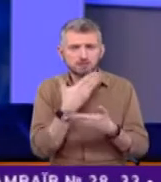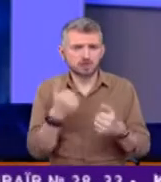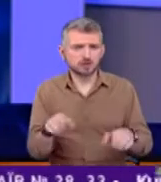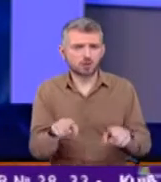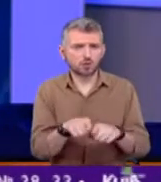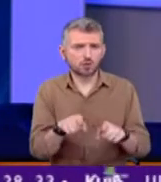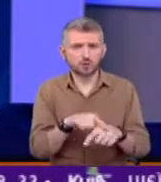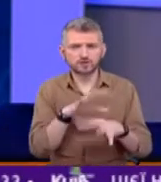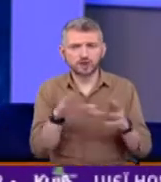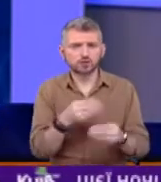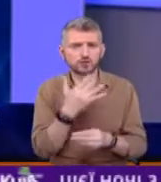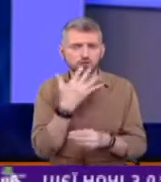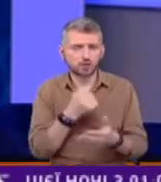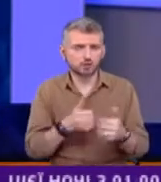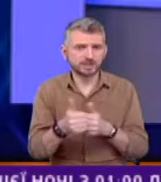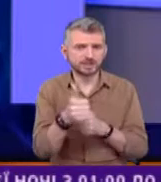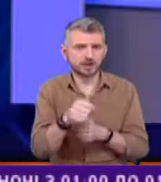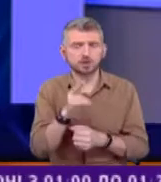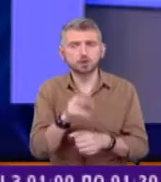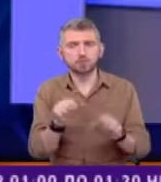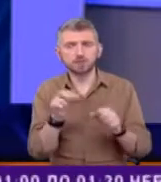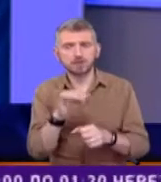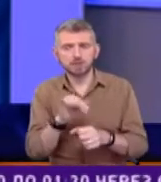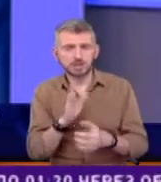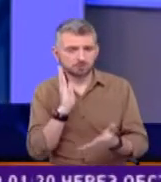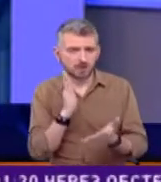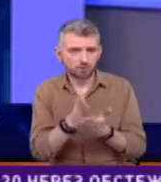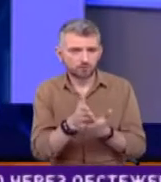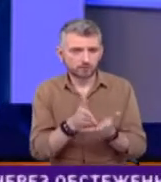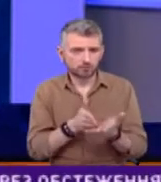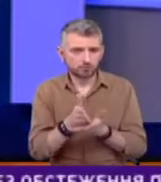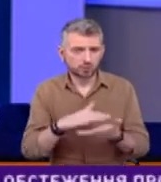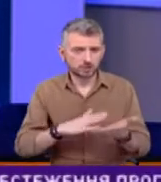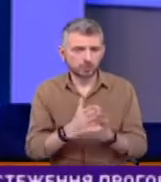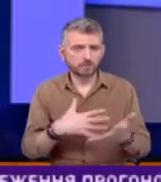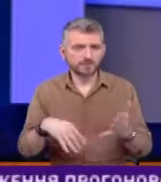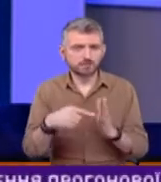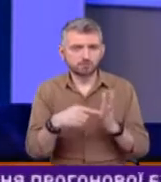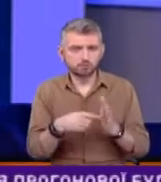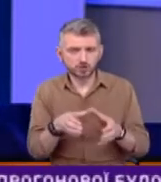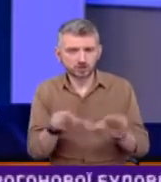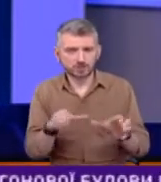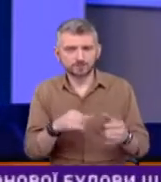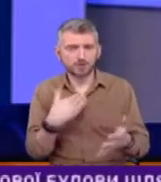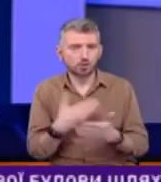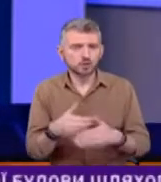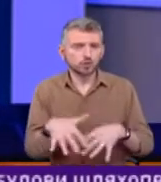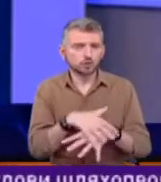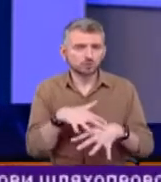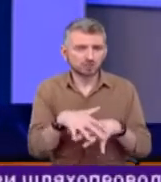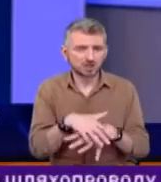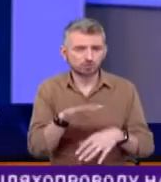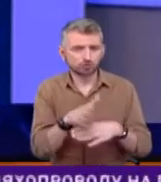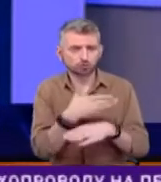такого загальнонаціонального лідера, який би міг би спрямовувати цю політику. Всі поділені, і от суспільство